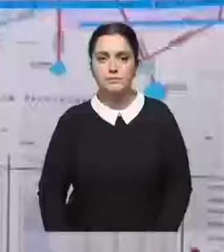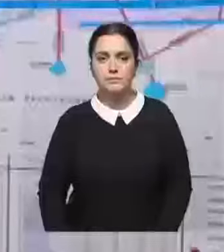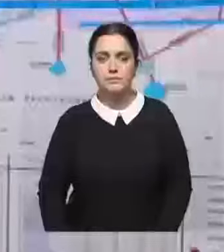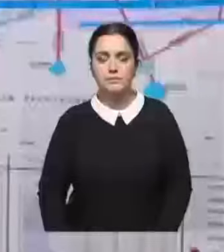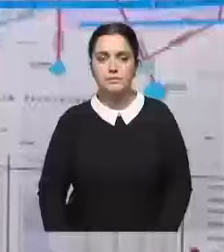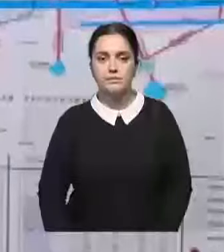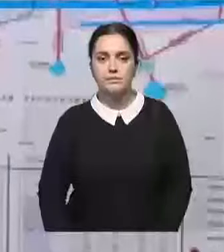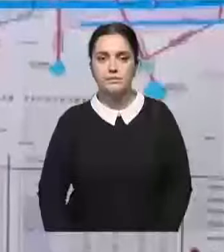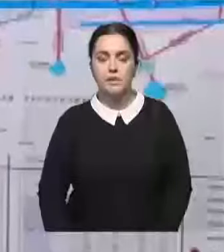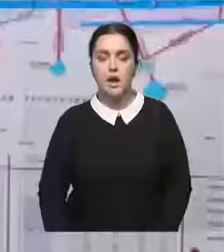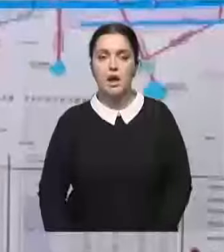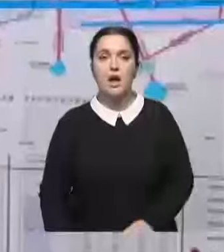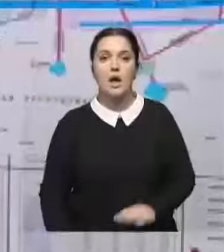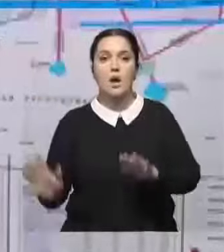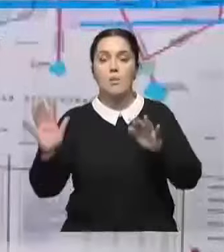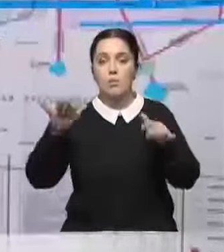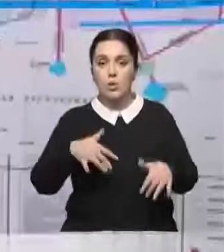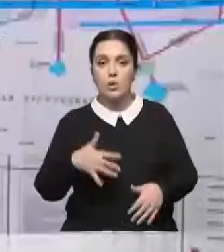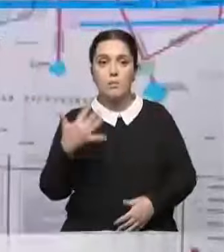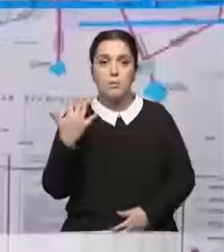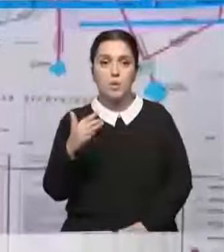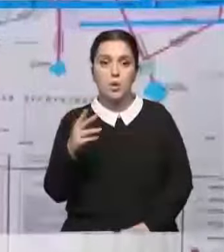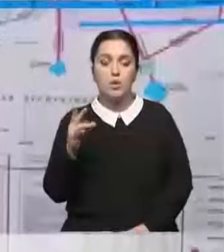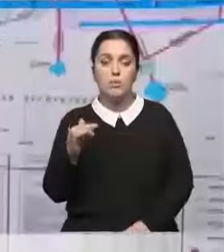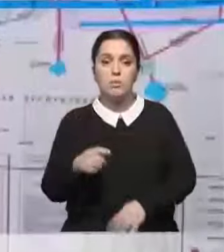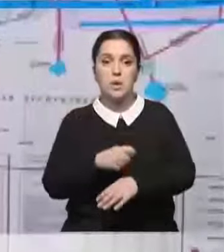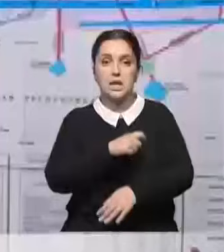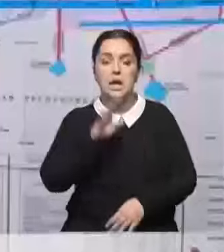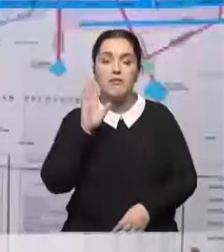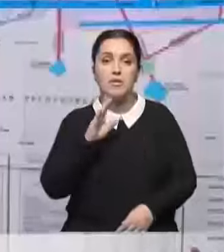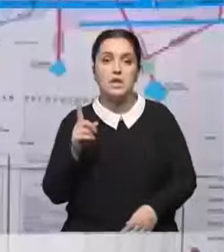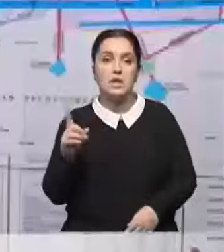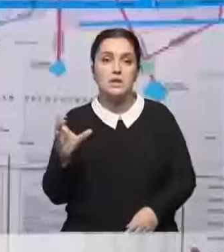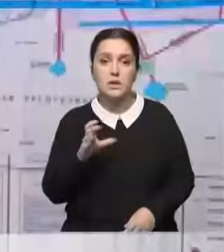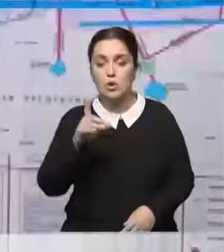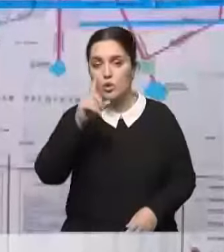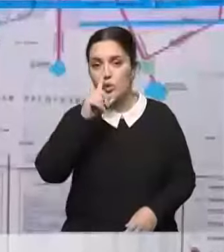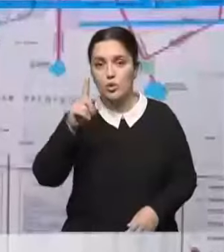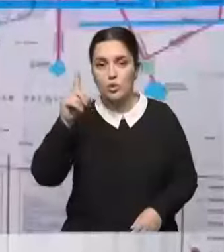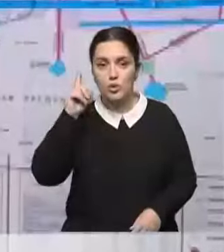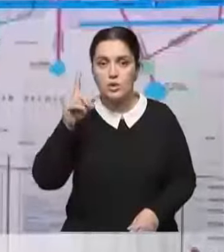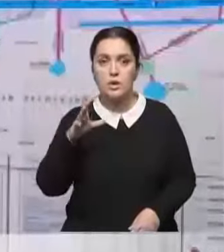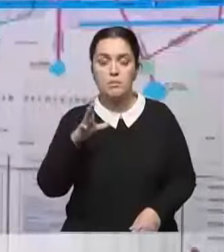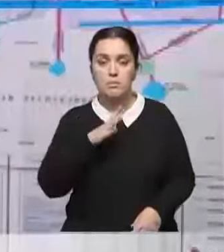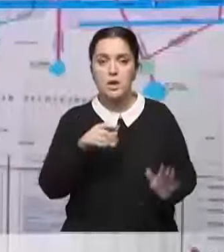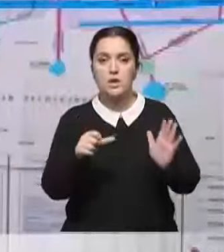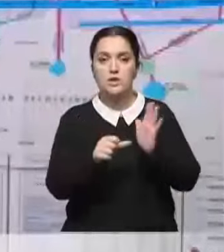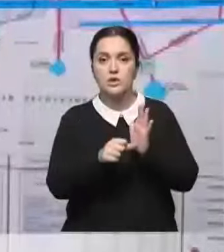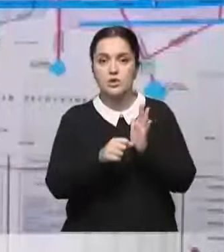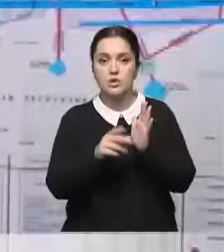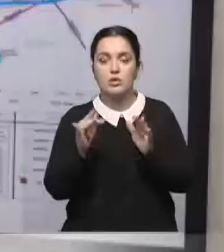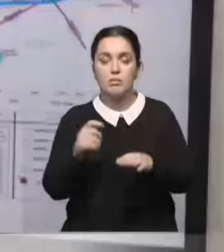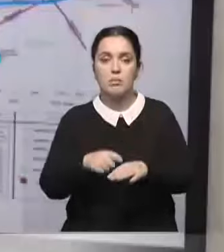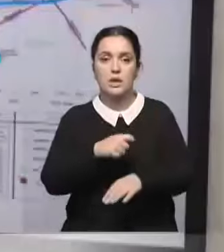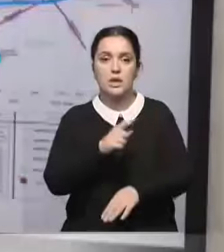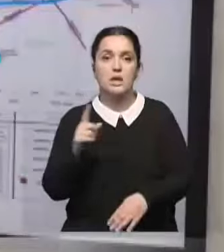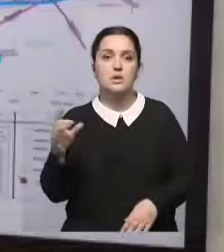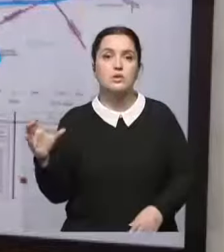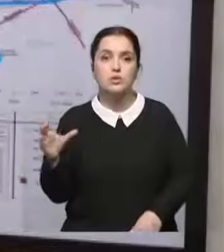На сегодня в море поступает 50 кубометров воды в секунду. Год назад приток составлял 6 кубометров в секунду.